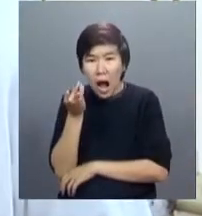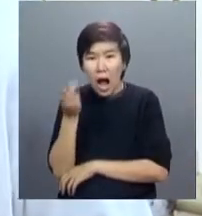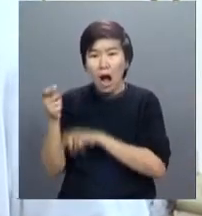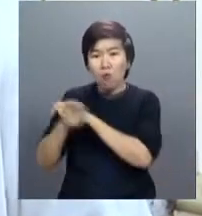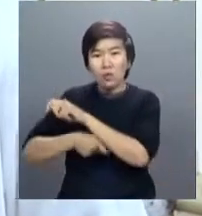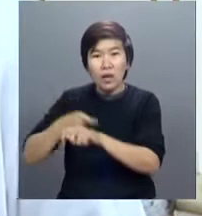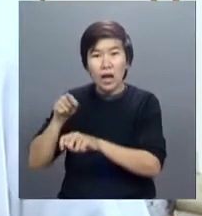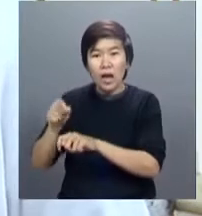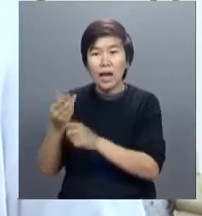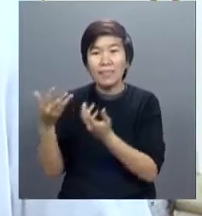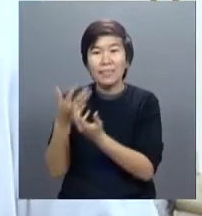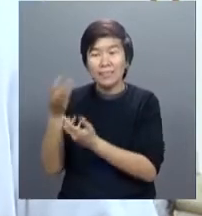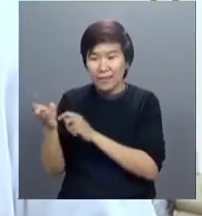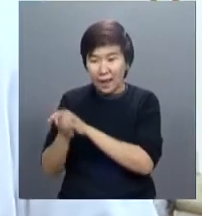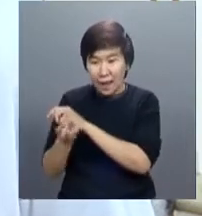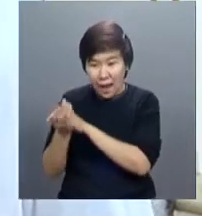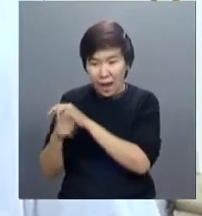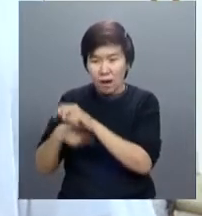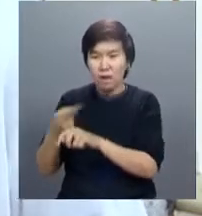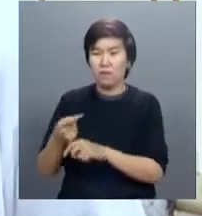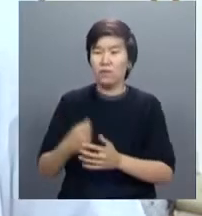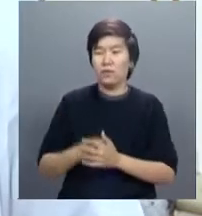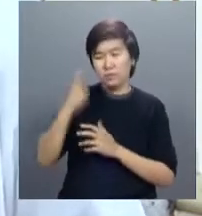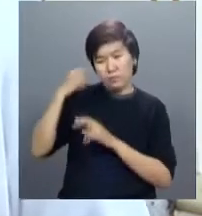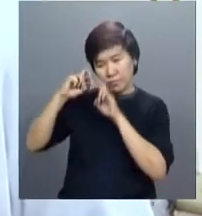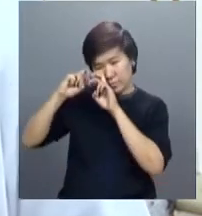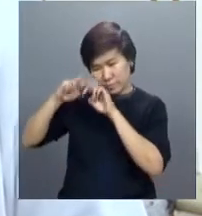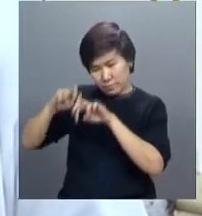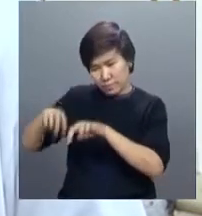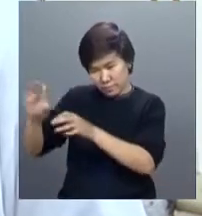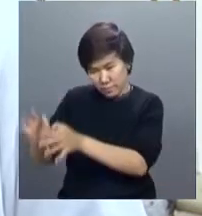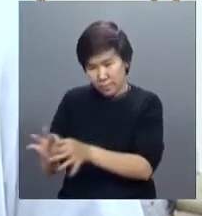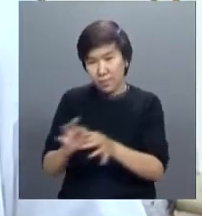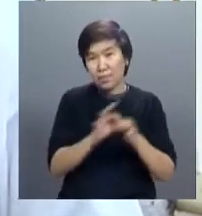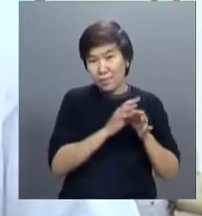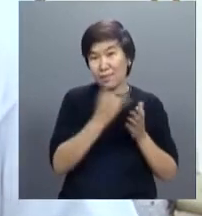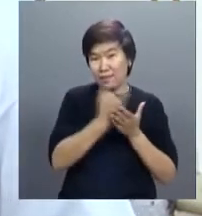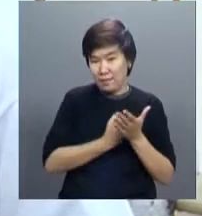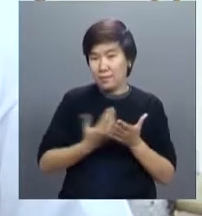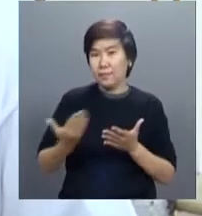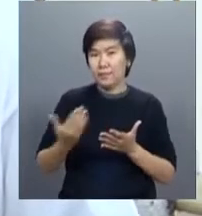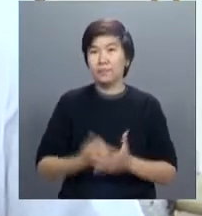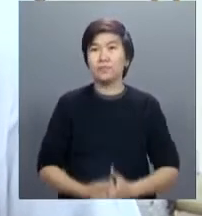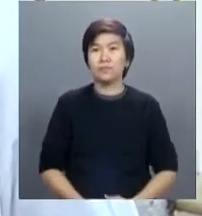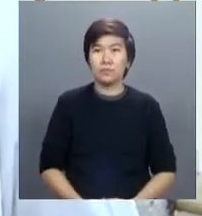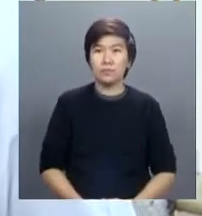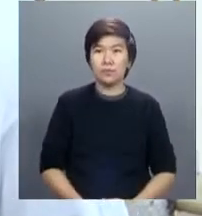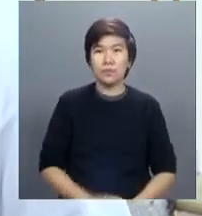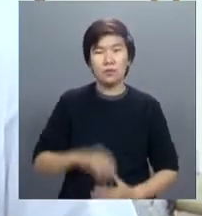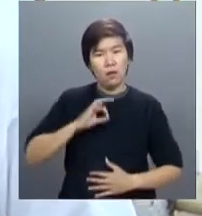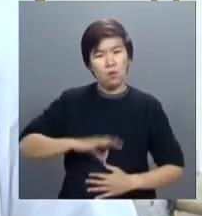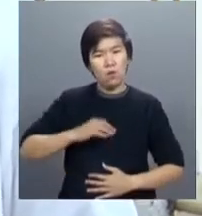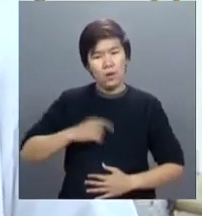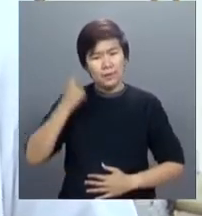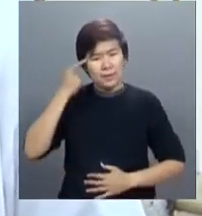ใกล้ตัวสังคมอาจจะศึกษาง่ายหยิบยกมาใช้เร็วแต่บางคนก็อาจจะใช้เรื่องของจิตวิญญาณอย่างเ